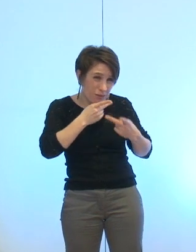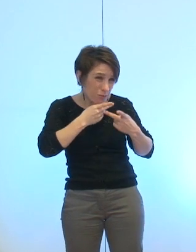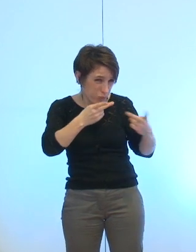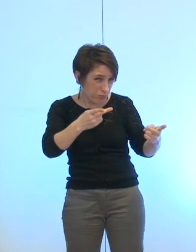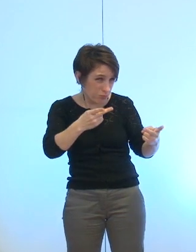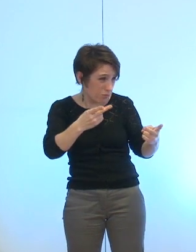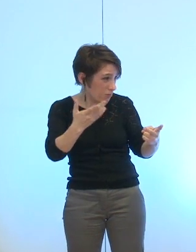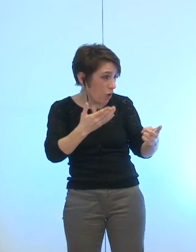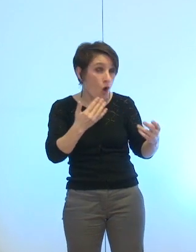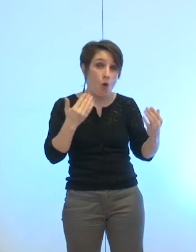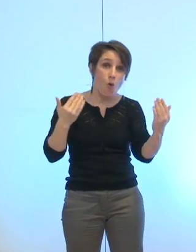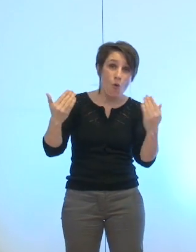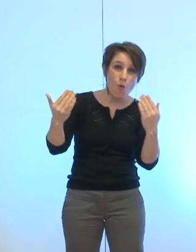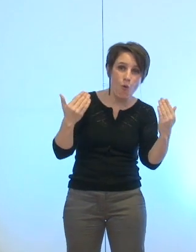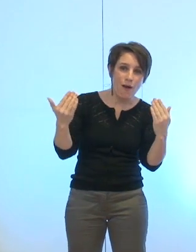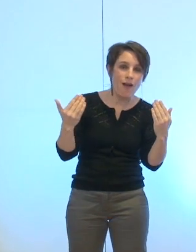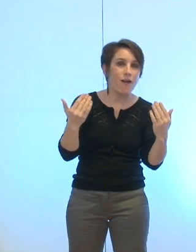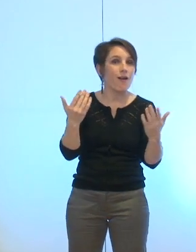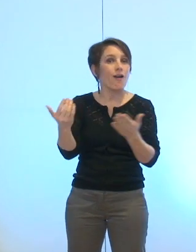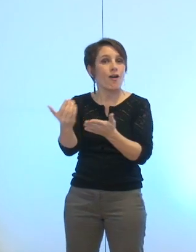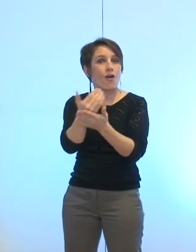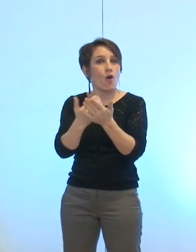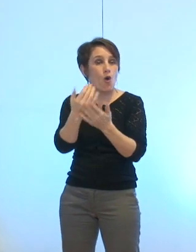comparer le montant d'une